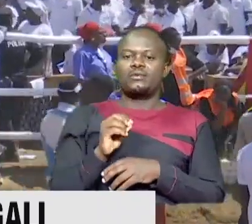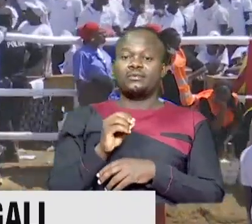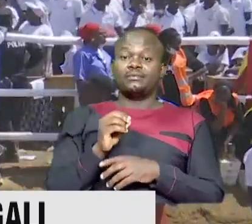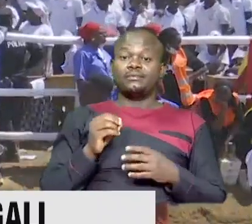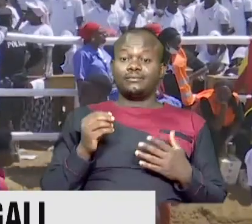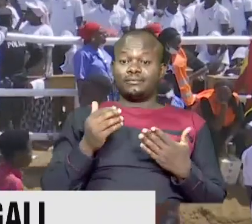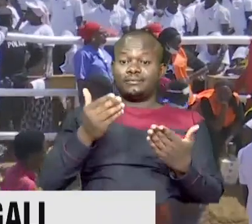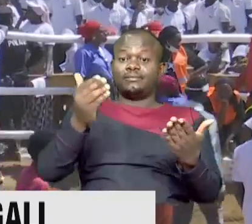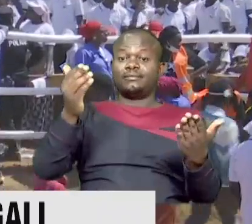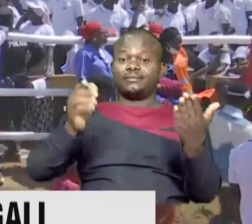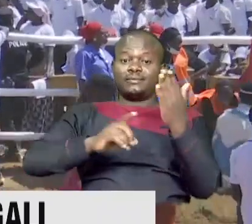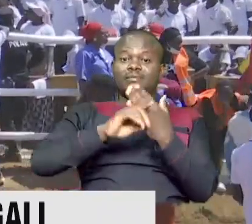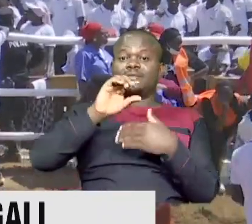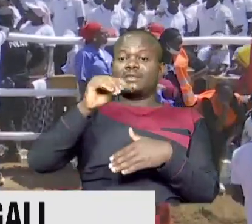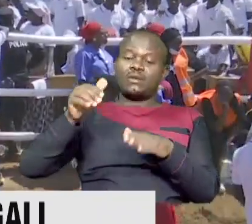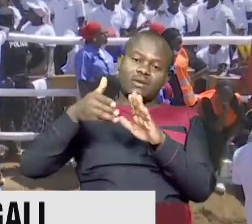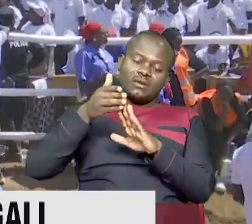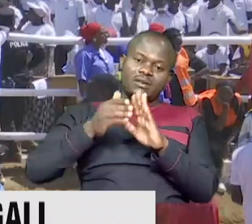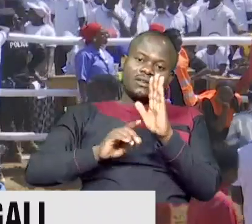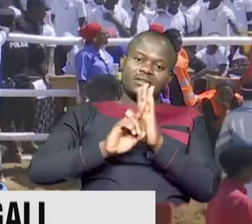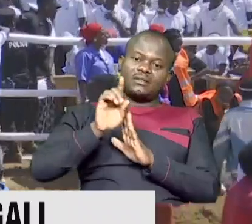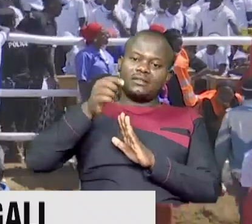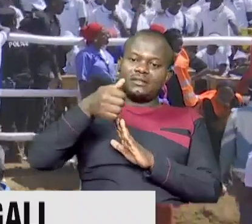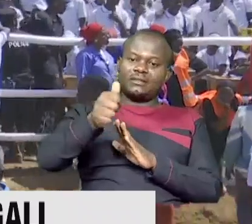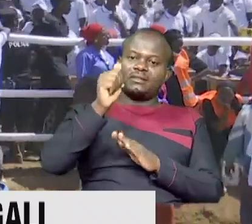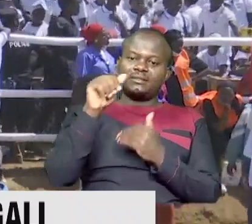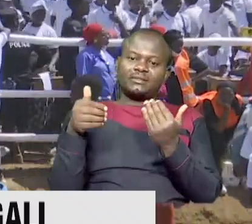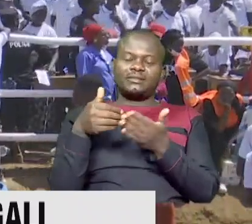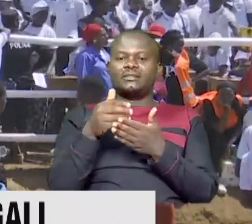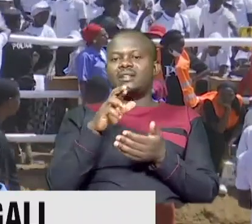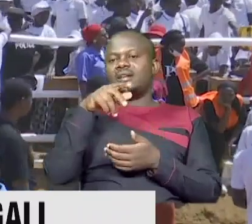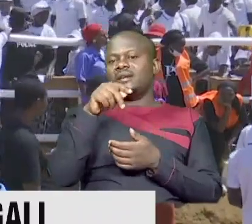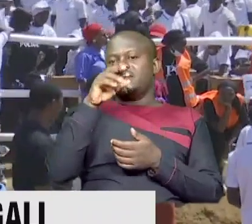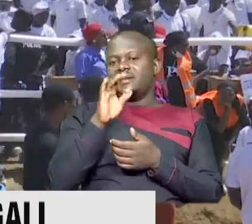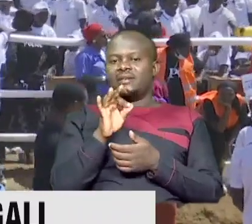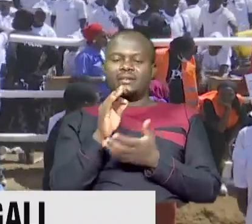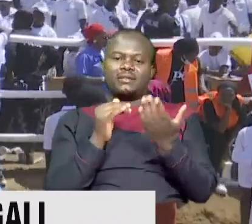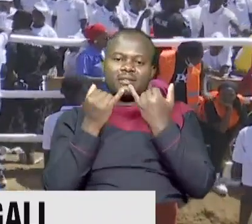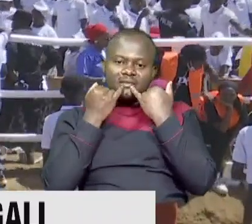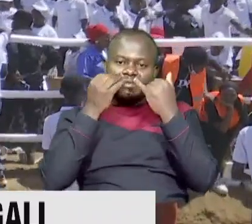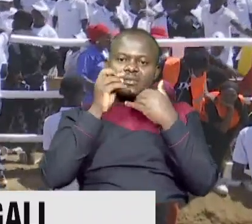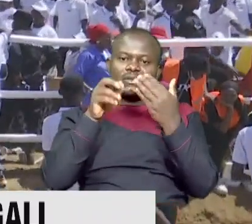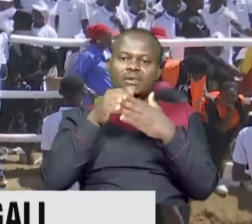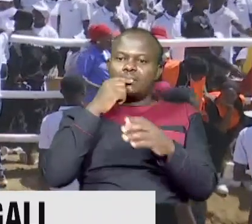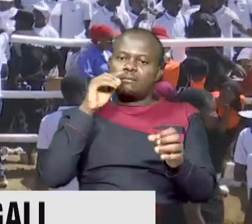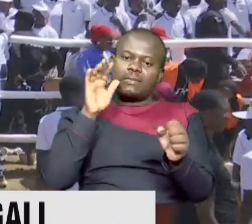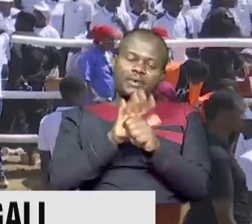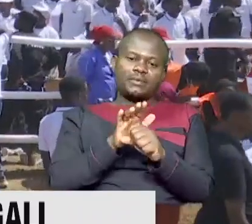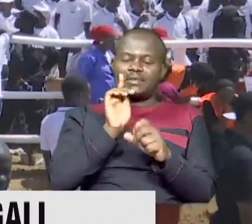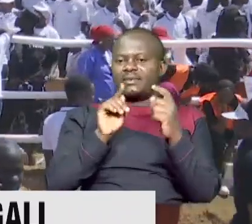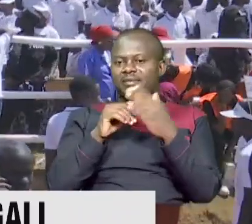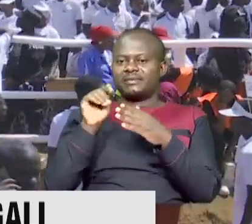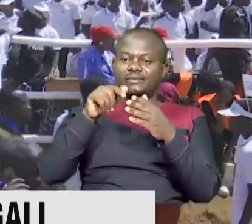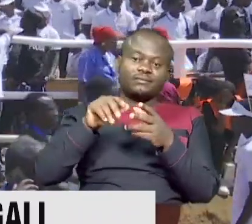iterambere cyangwa se undi muvuduko w'iterambere niwo umukandida wa FPR yabwiye cyangwa se yasezeranyije abaje